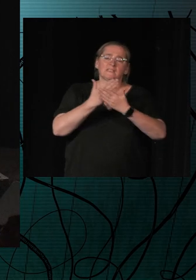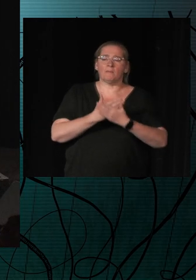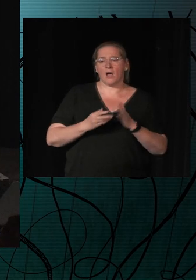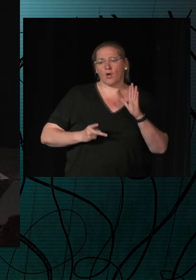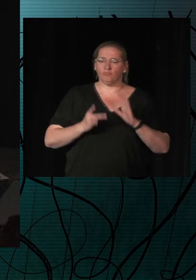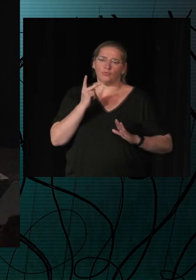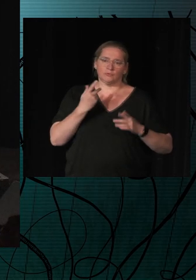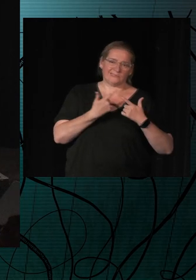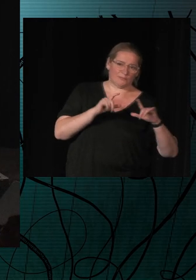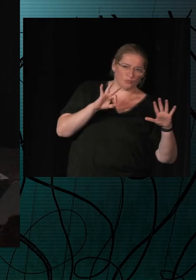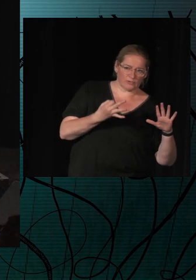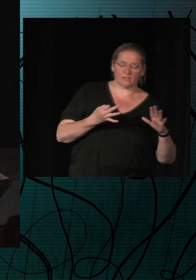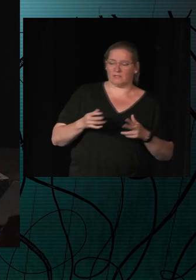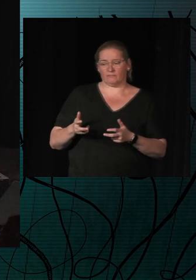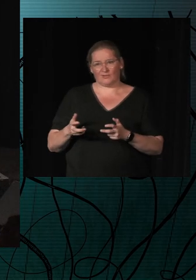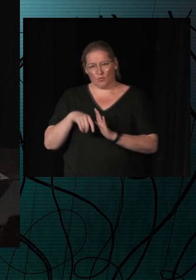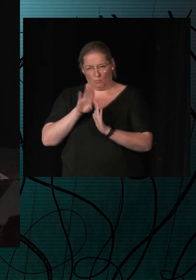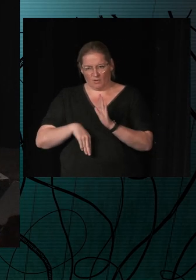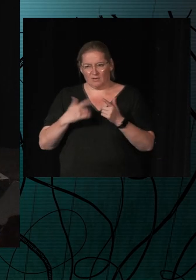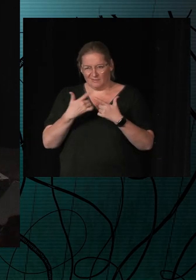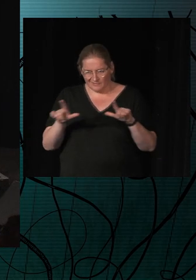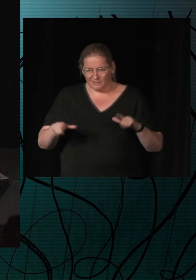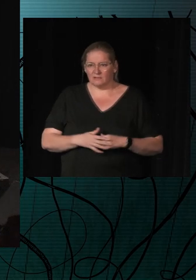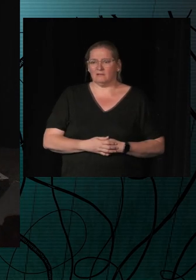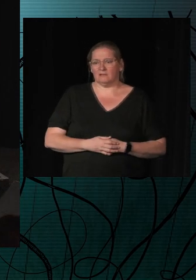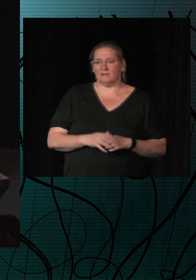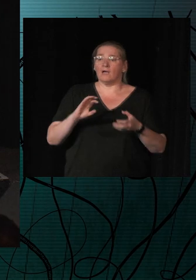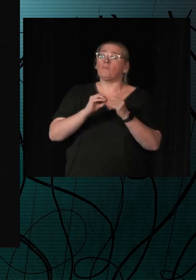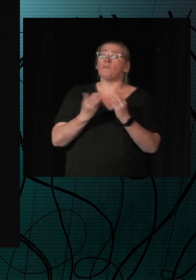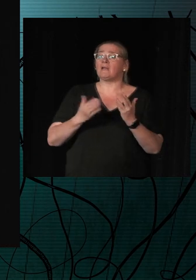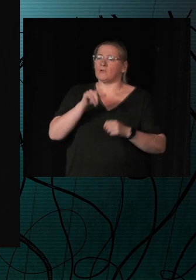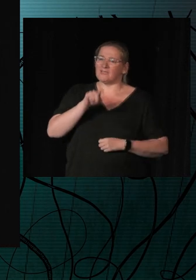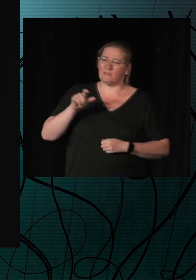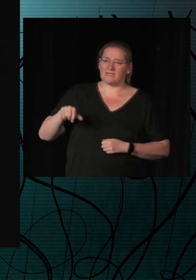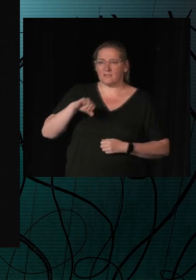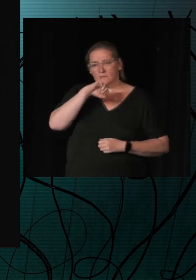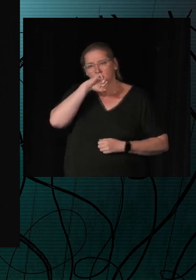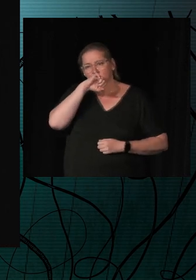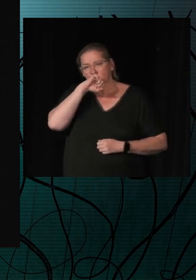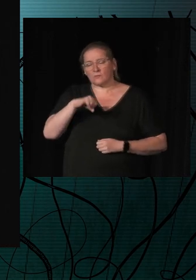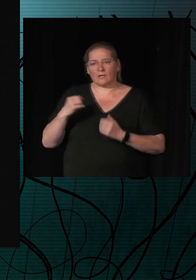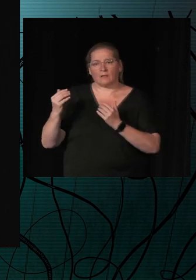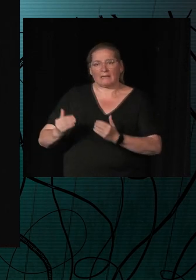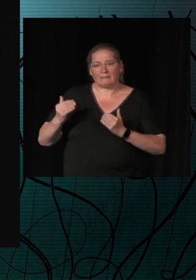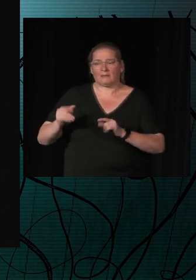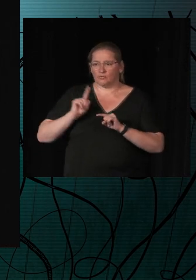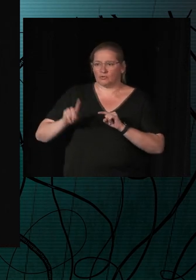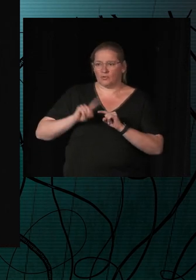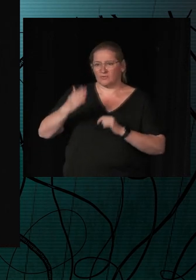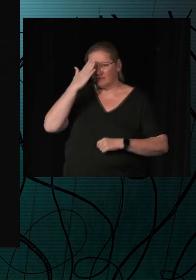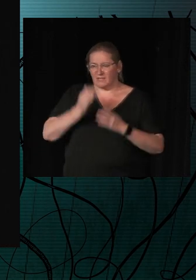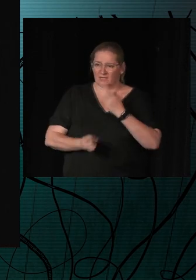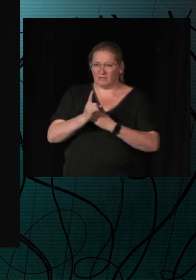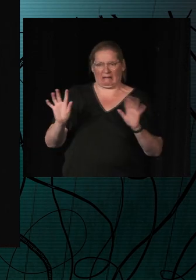liberté là mais euh dans le jeu vidéo on a des le problème hein d'avoir des gens qui sont très conservateurs et qui aiment pas trop quand on teste des trucs